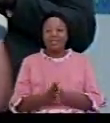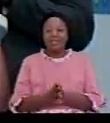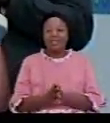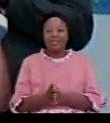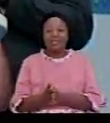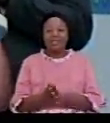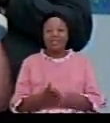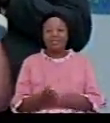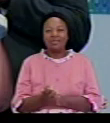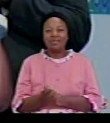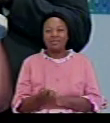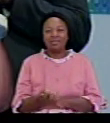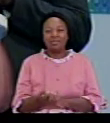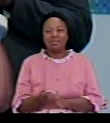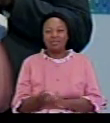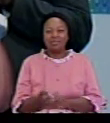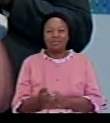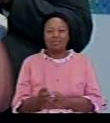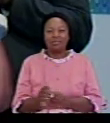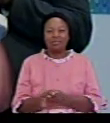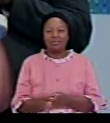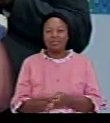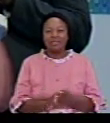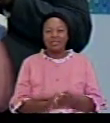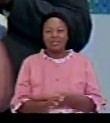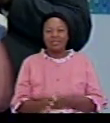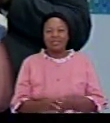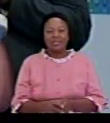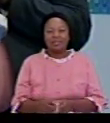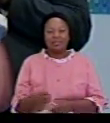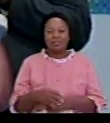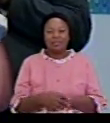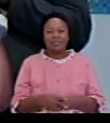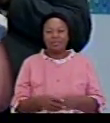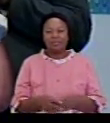Je vais vous présenter